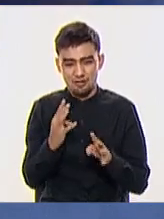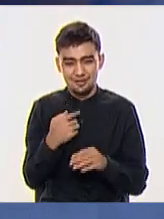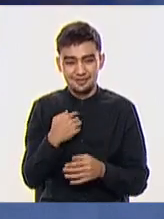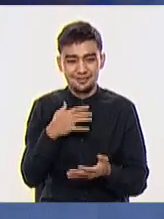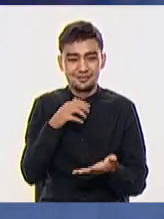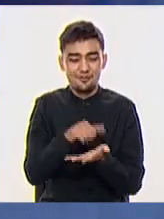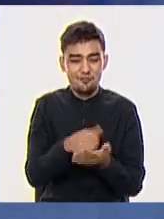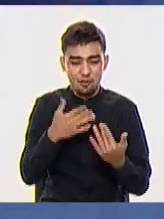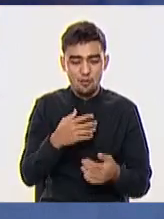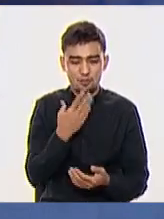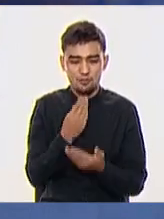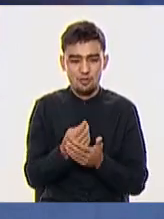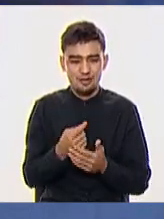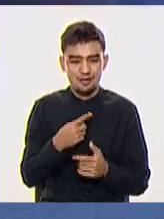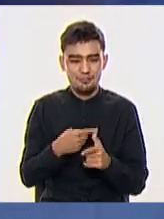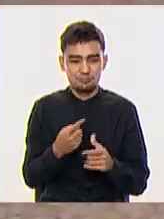үйлерін жекешелендіре алмай қалған екен.